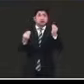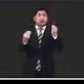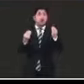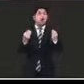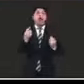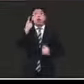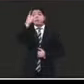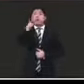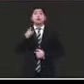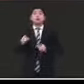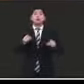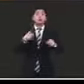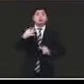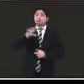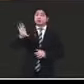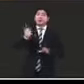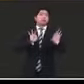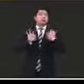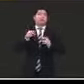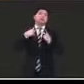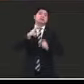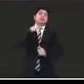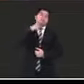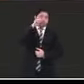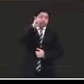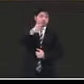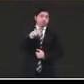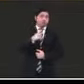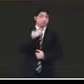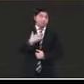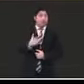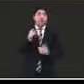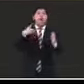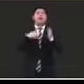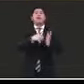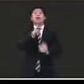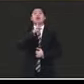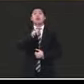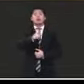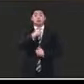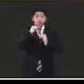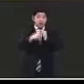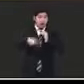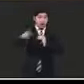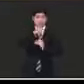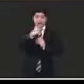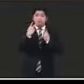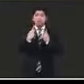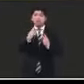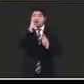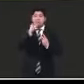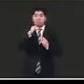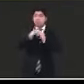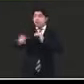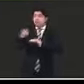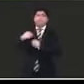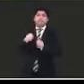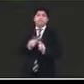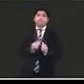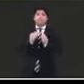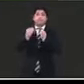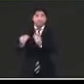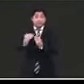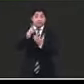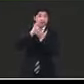birini tercih edebilir amacımız milletimizin olanı milletimize vererek